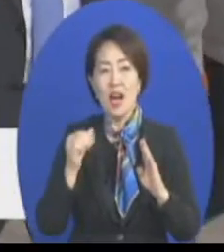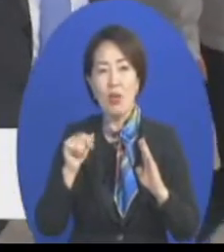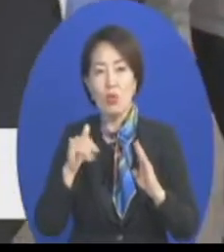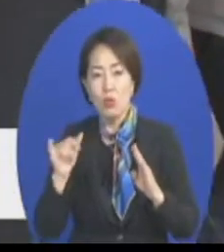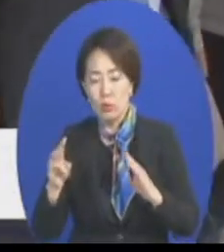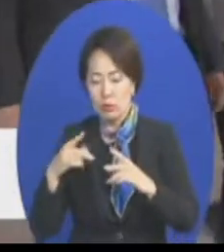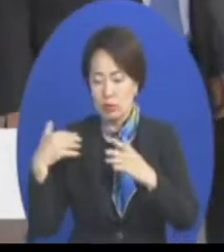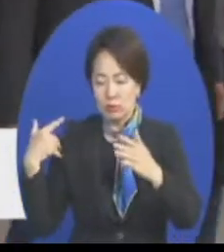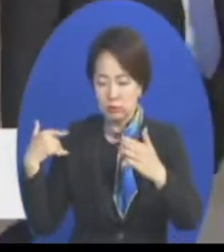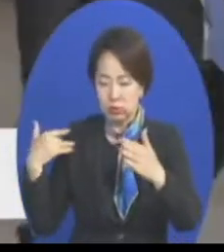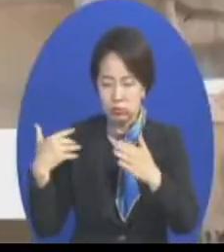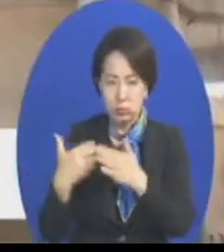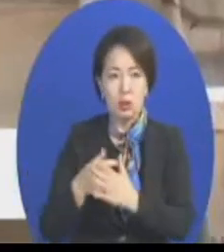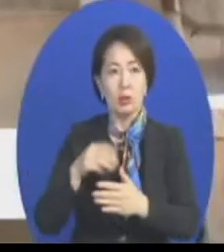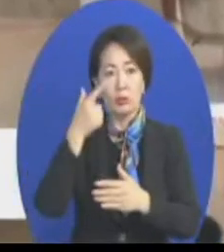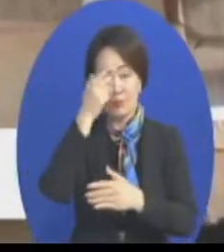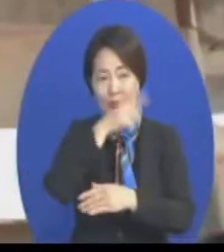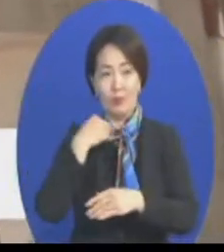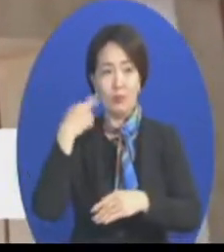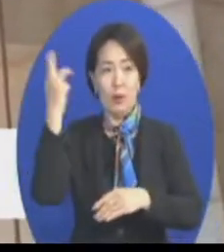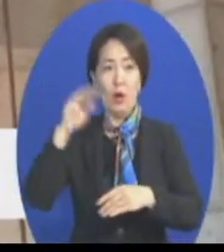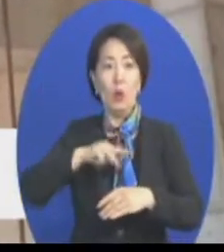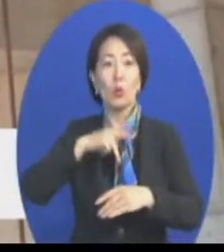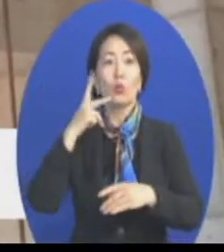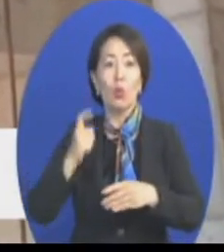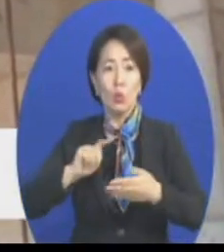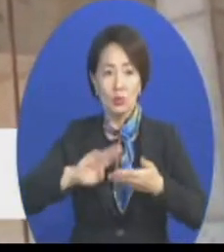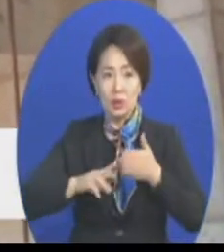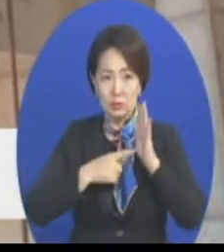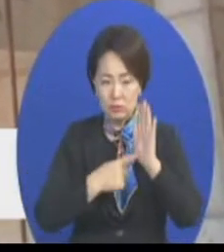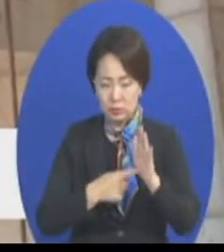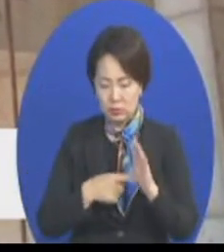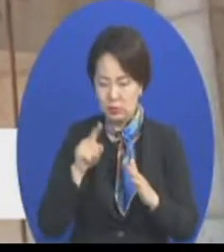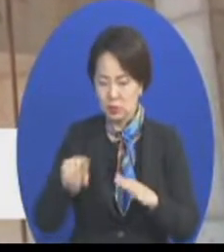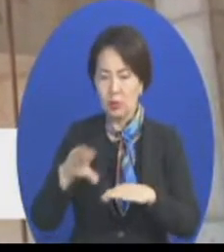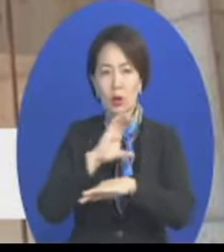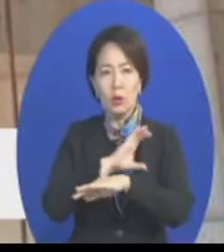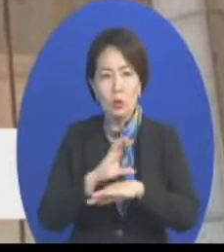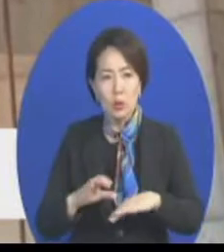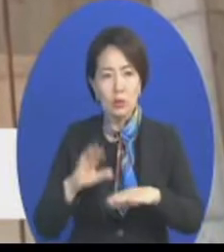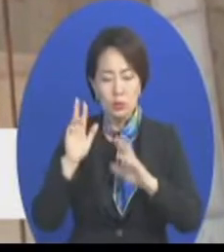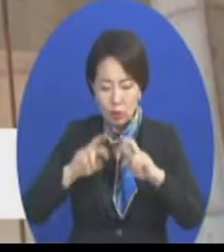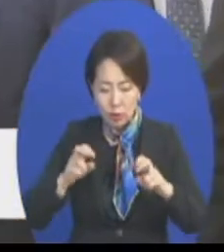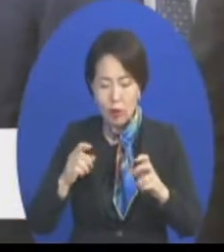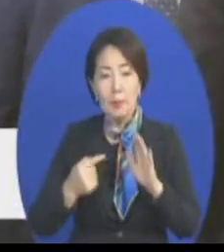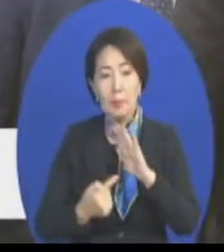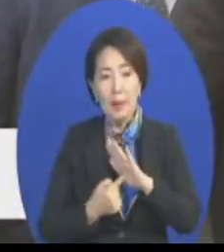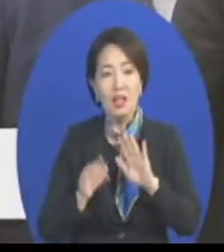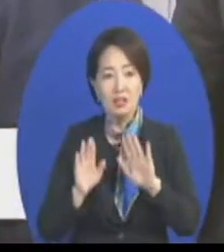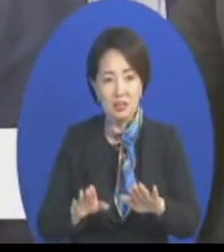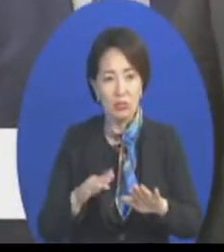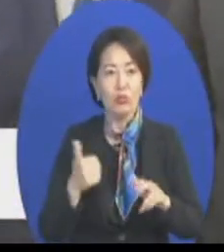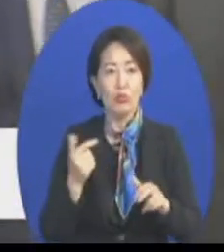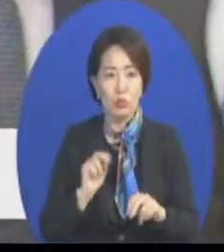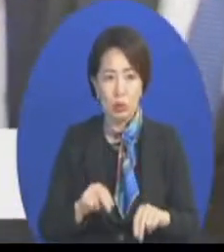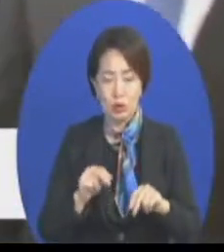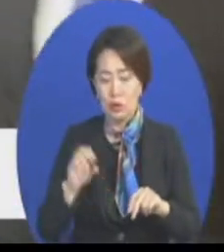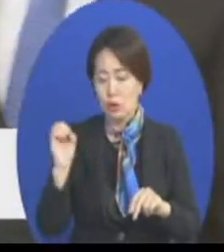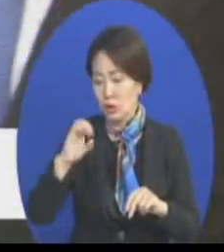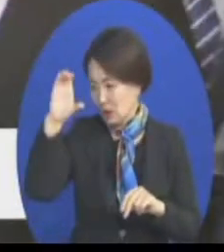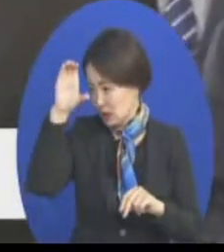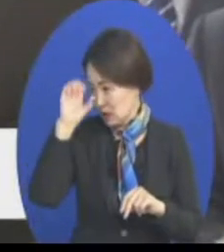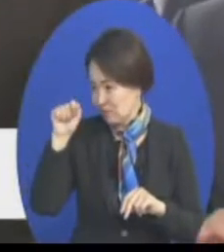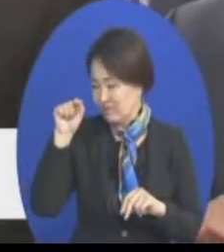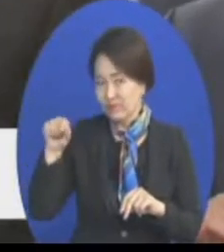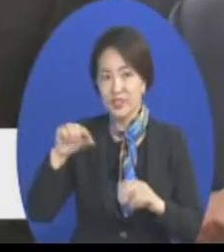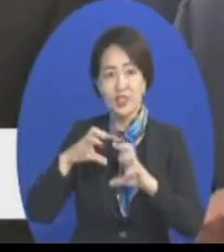бүрэн түүхийг олон нийтэд хүргэх юм. Хүүхэд залуучуудад Монголын бодит түүхийг таниулах сургалт судалгааны том бааз суурь болох юм байна. Ерөнхий сайдын үүрэг чиглэлийн